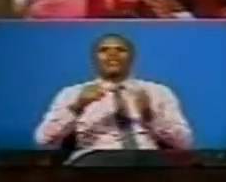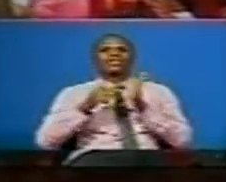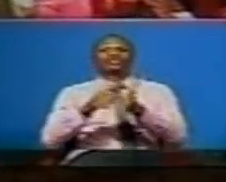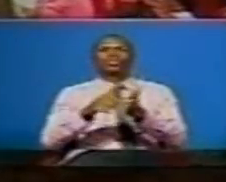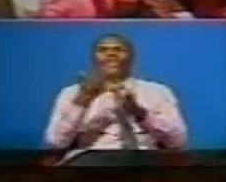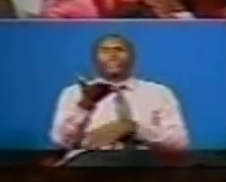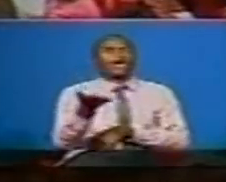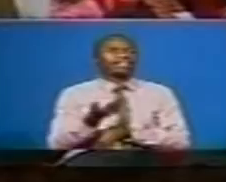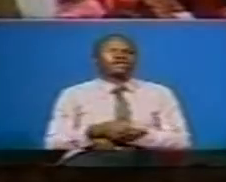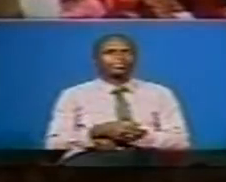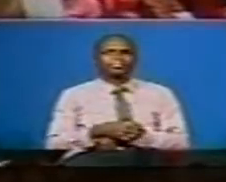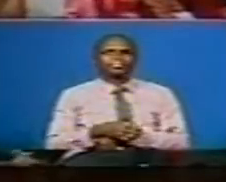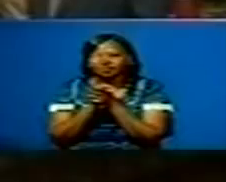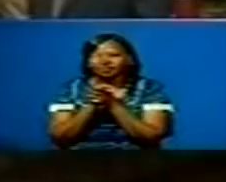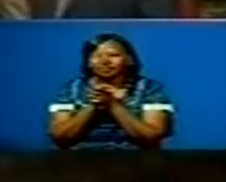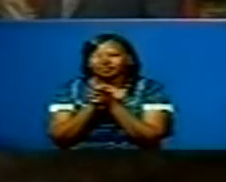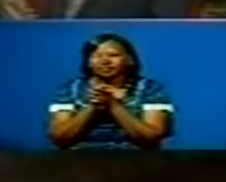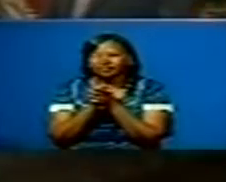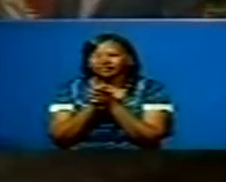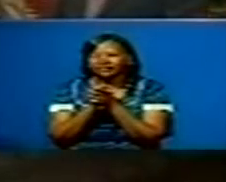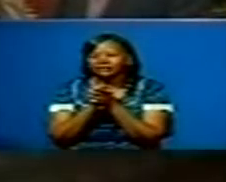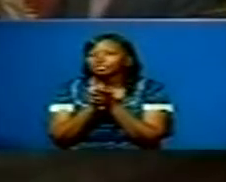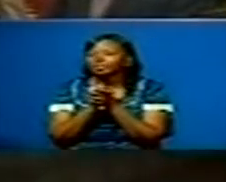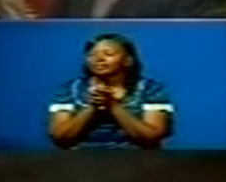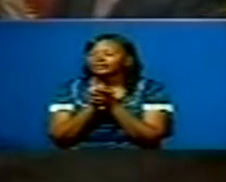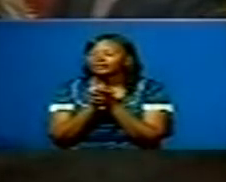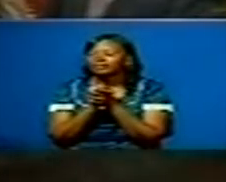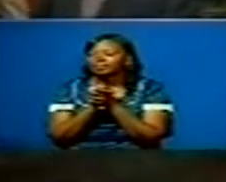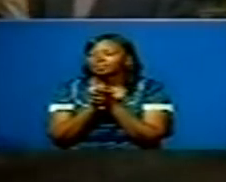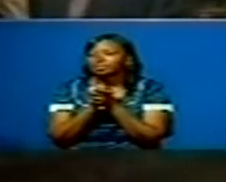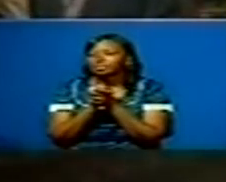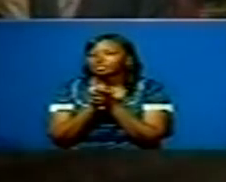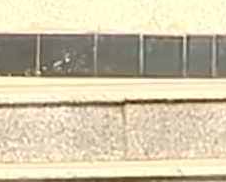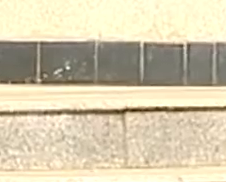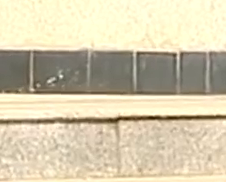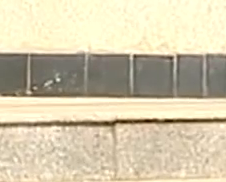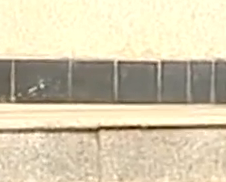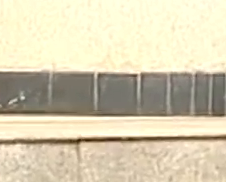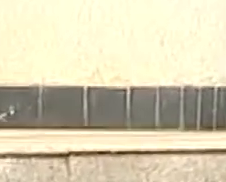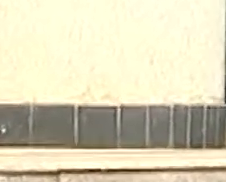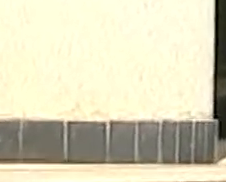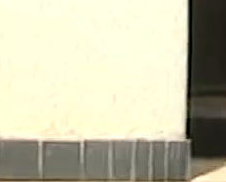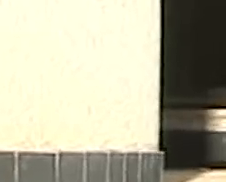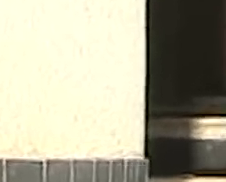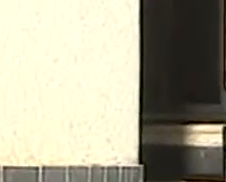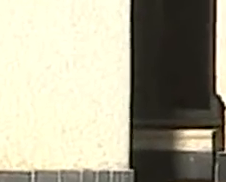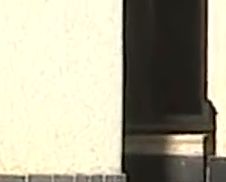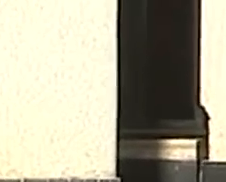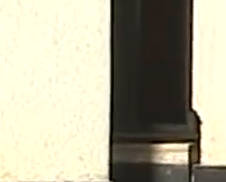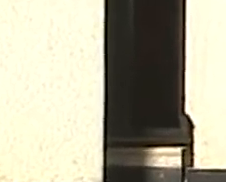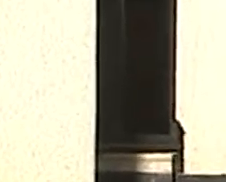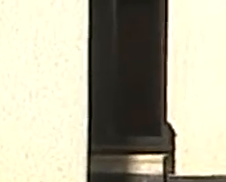Juhudi za spika kuwataka maafisa wa bunge kuwatoa nje wahusika zikiambulia sikio la kufa. Raundi